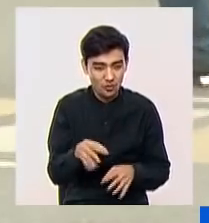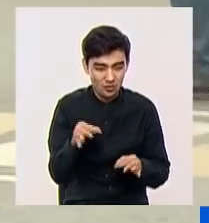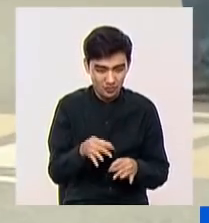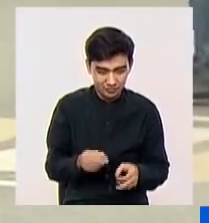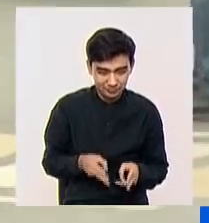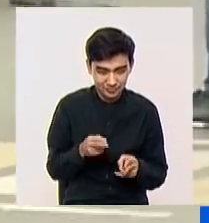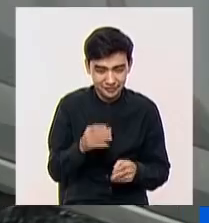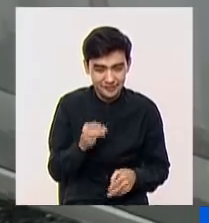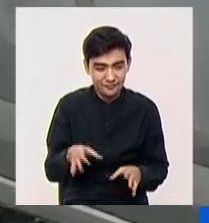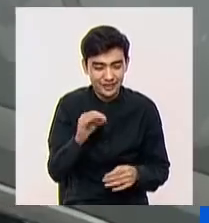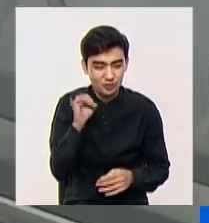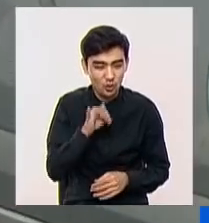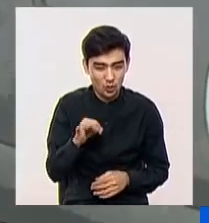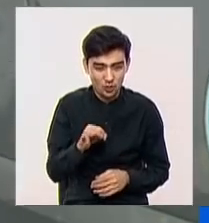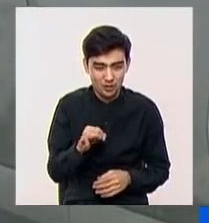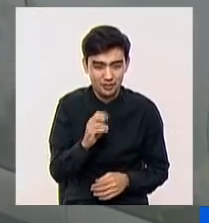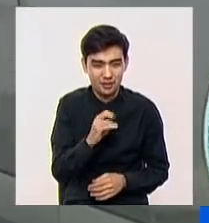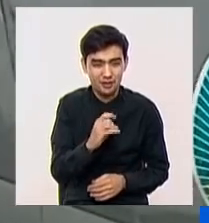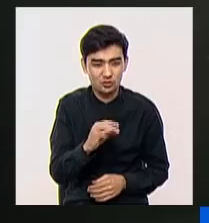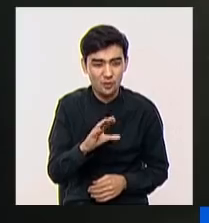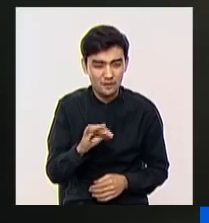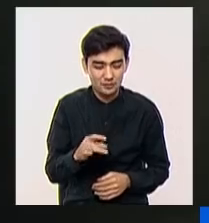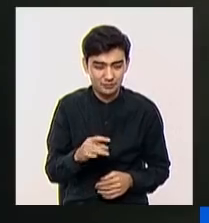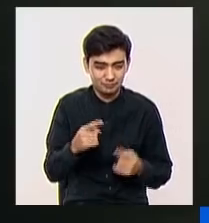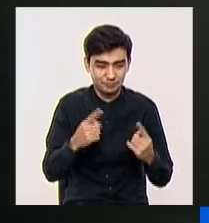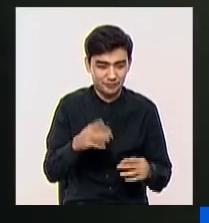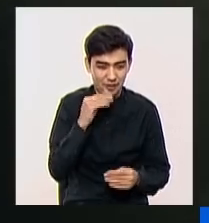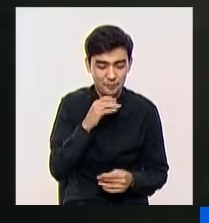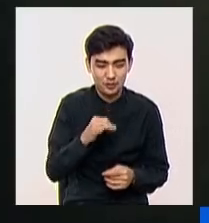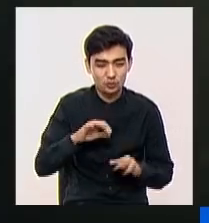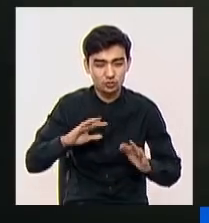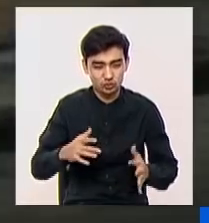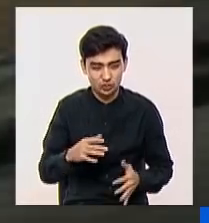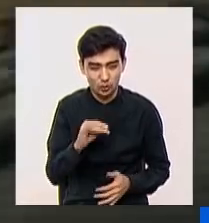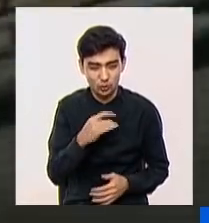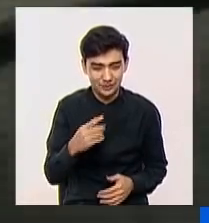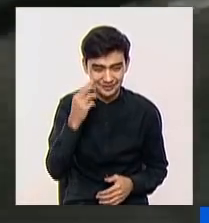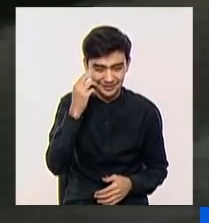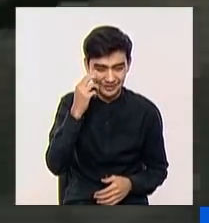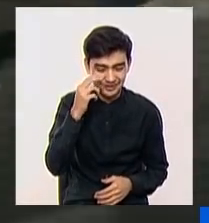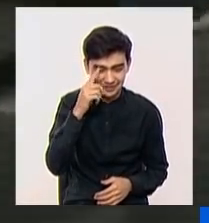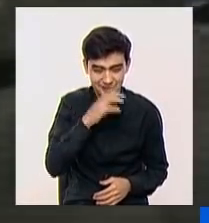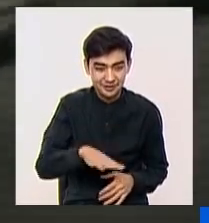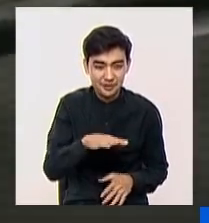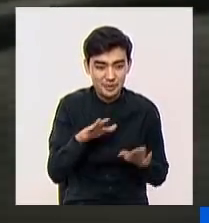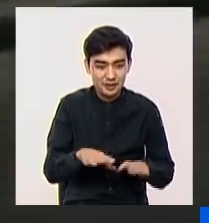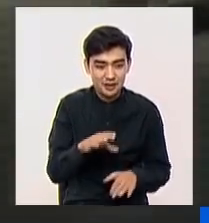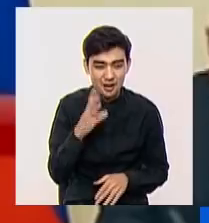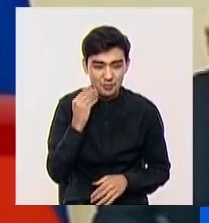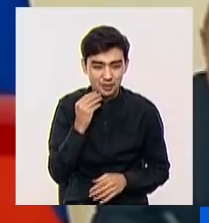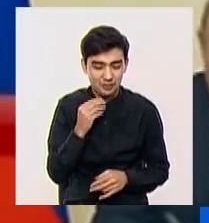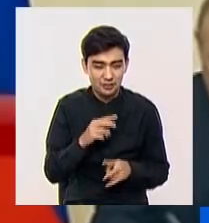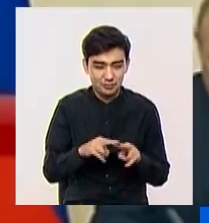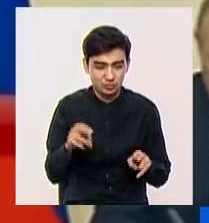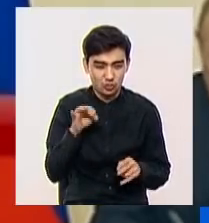кризис за всю историю независимости а события происходящие в южной столице войдут в историю как алматинская трагедия